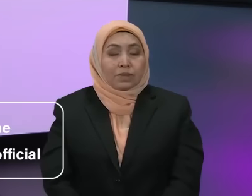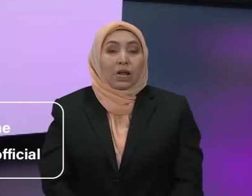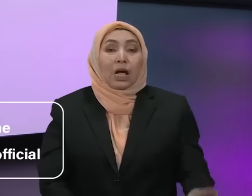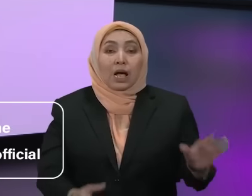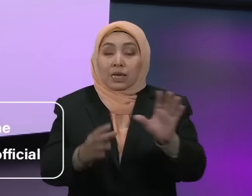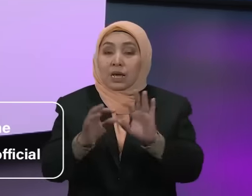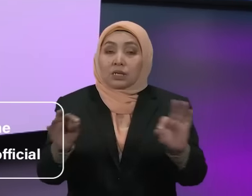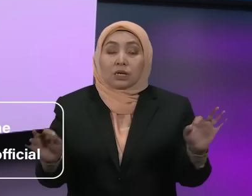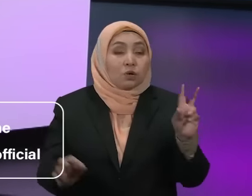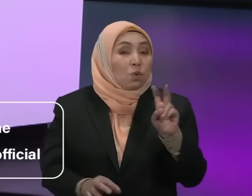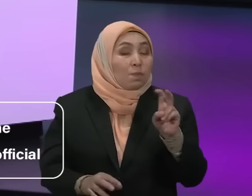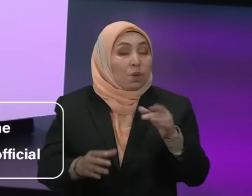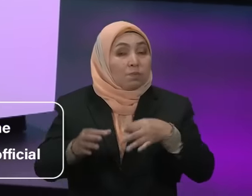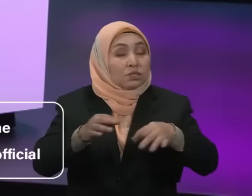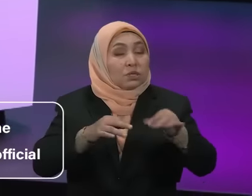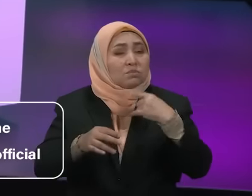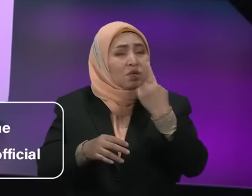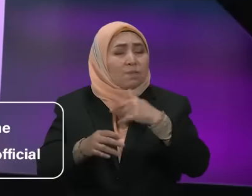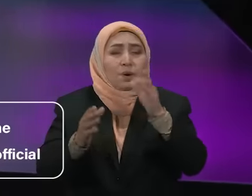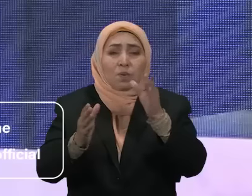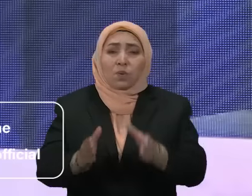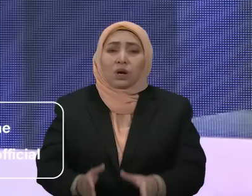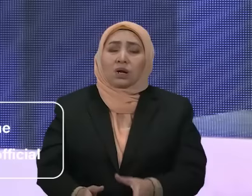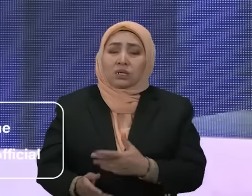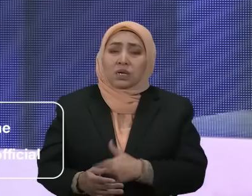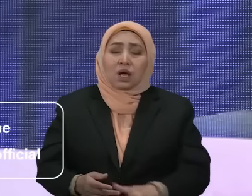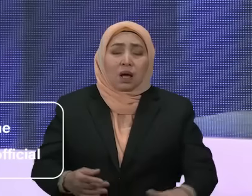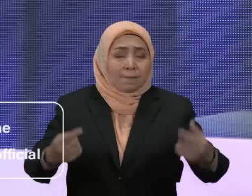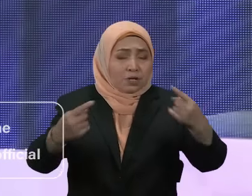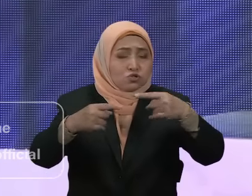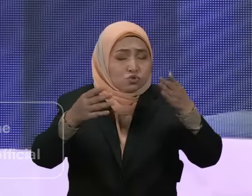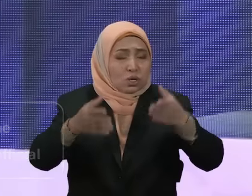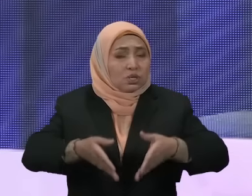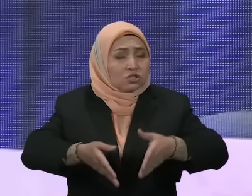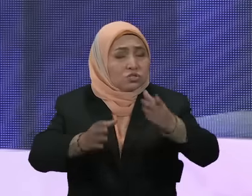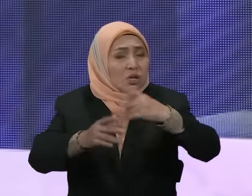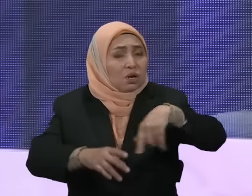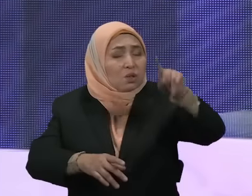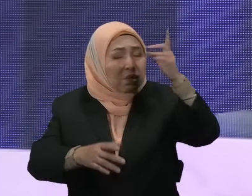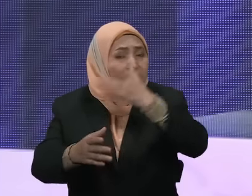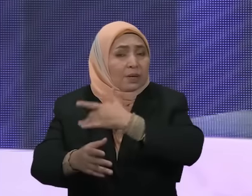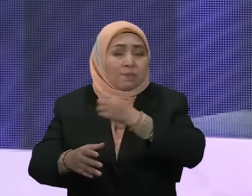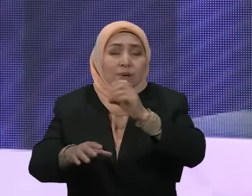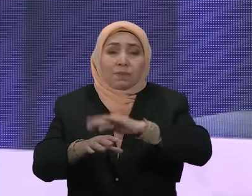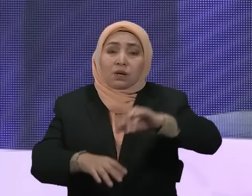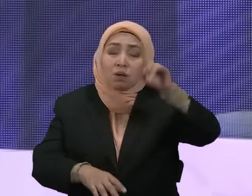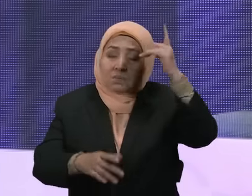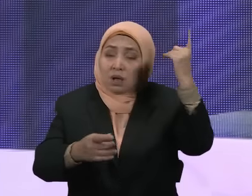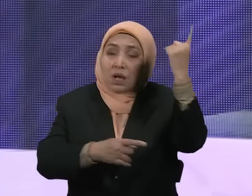Nazim. Ayat yang ke-20 menjelaskan siapakah orang yang berjihad fi sabilillah. Saatnya asasnya beriman pada Allah, hari akhirat, wajahada